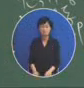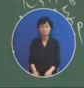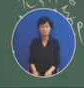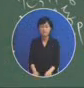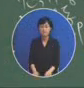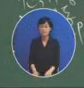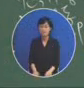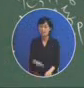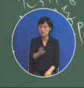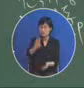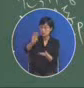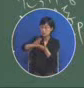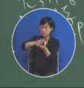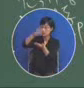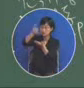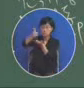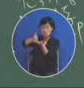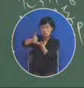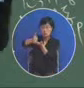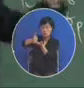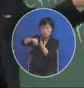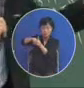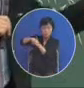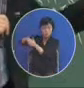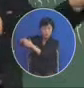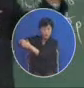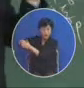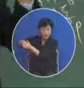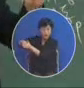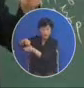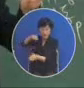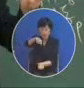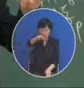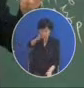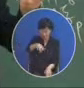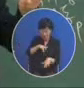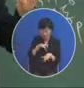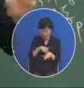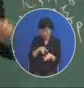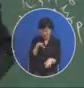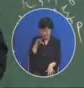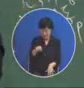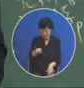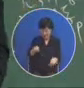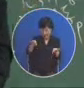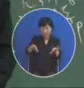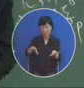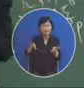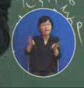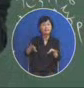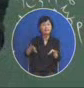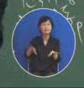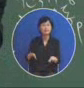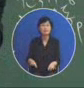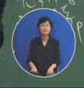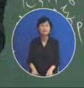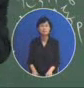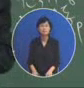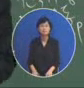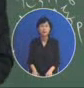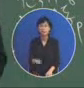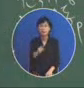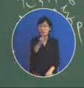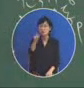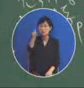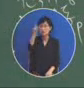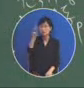active. 그래서 그리스도 없는 데는 마음껏 공격을 합니다. That is why, to the fullest extent, as much as he wants, he's going to attack places that do not have